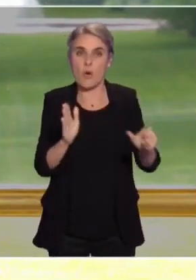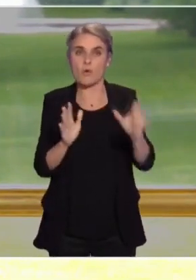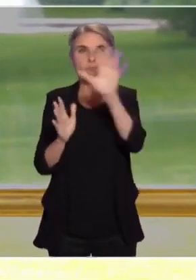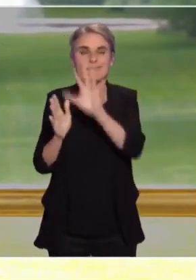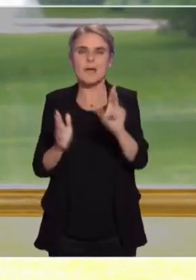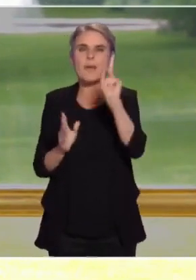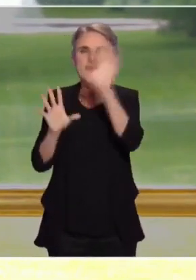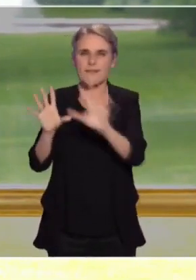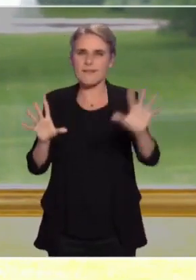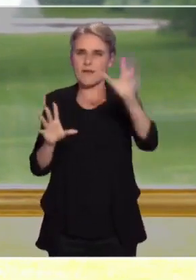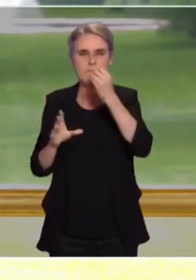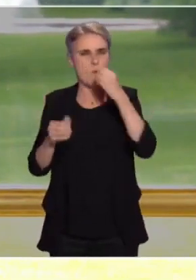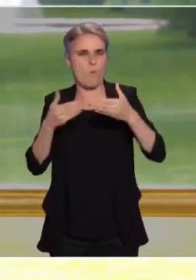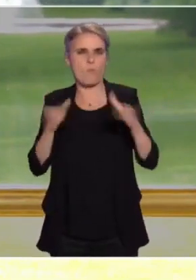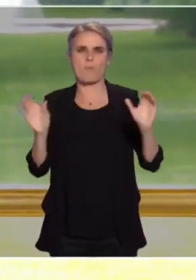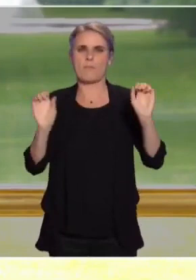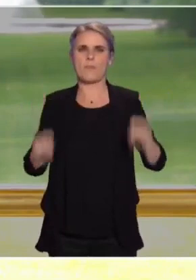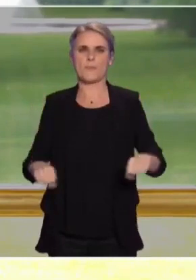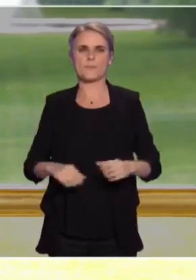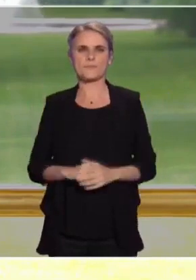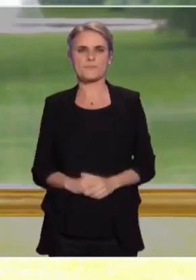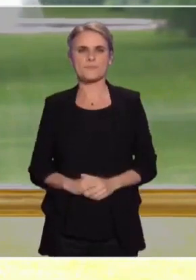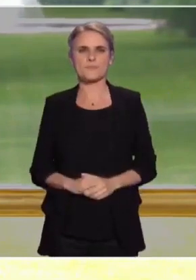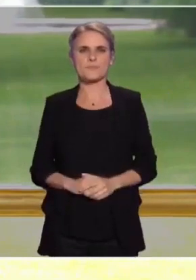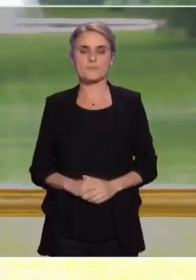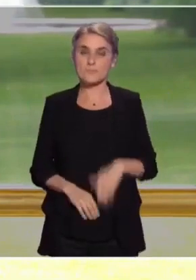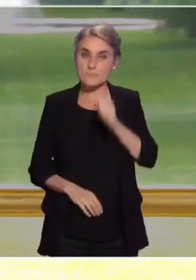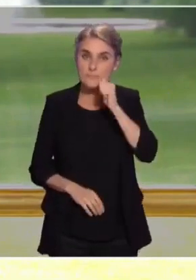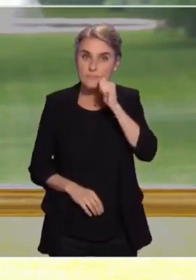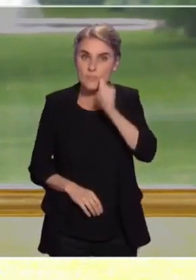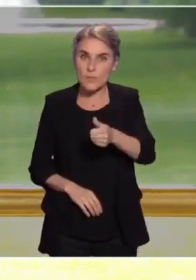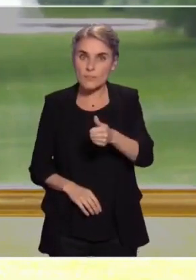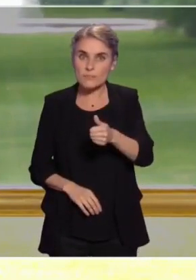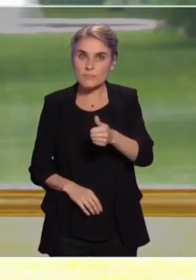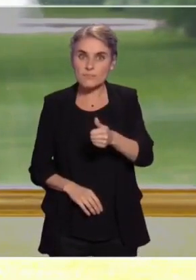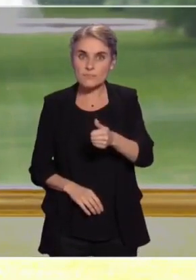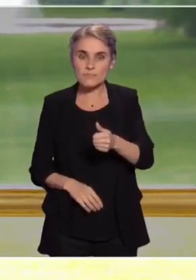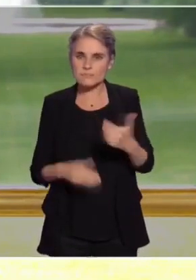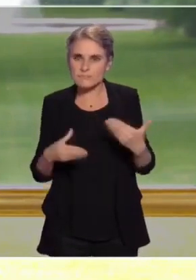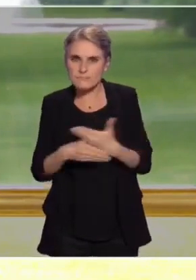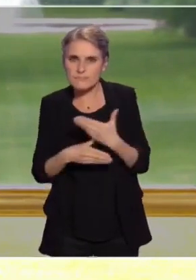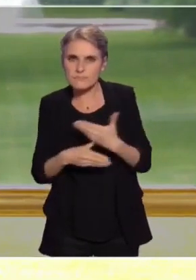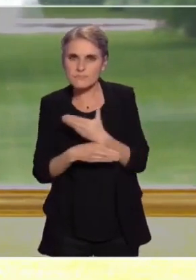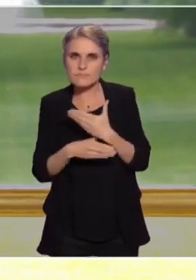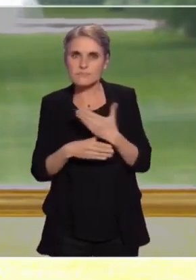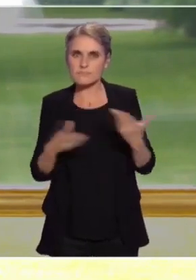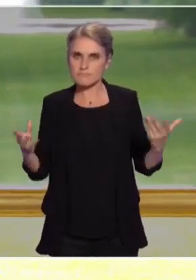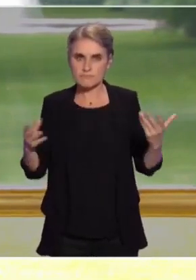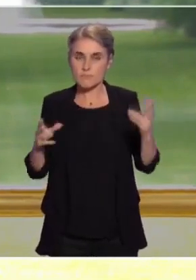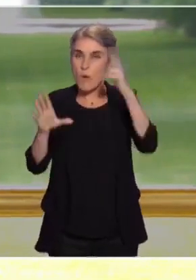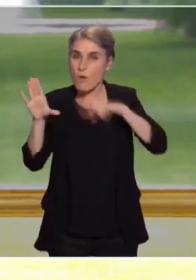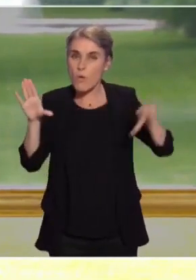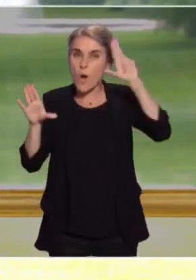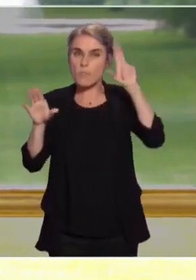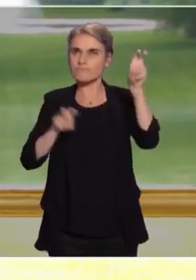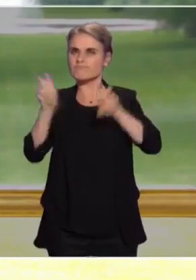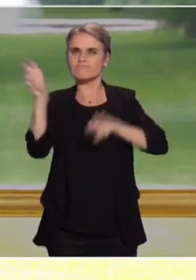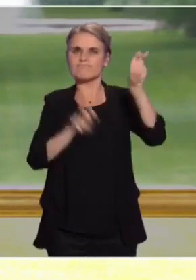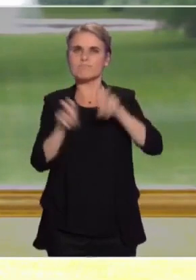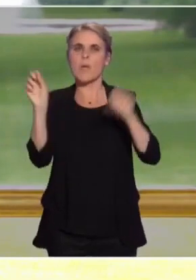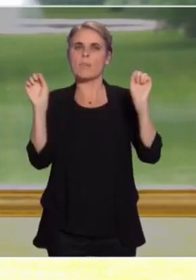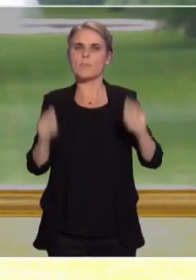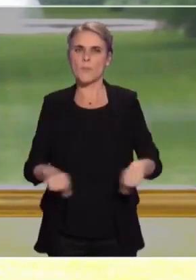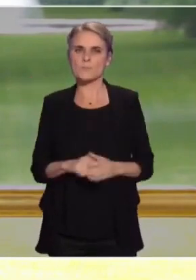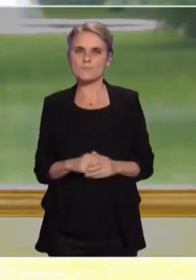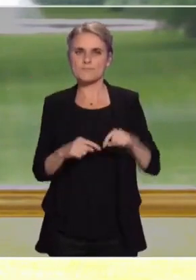france dès demain il sera à nouveau possible de se déplacer entre les pays européens et à partir du